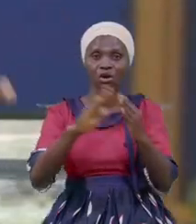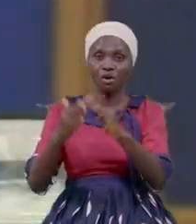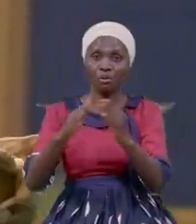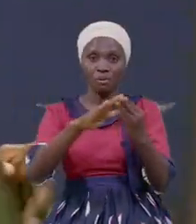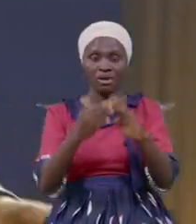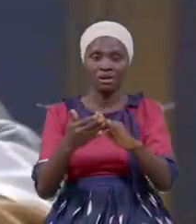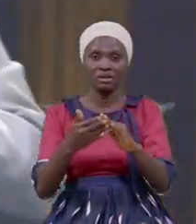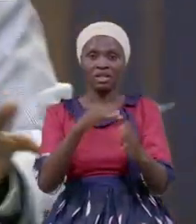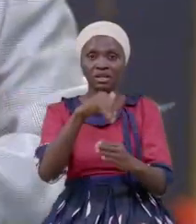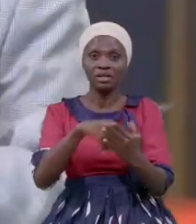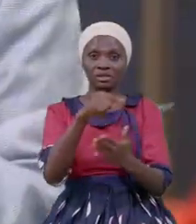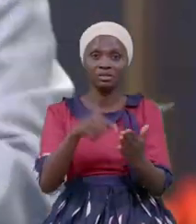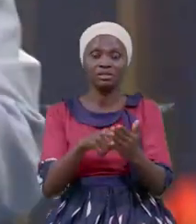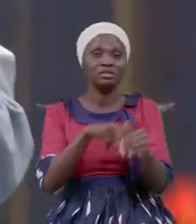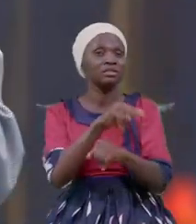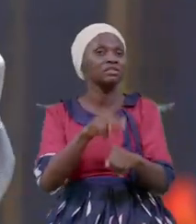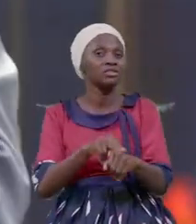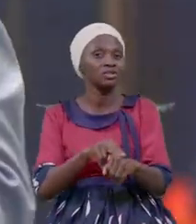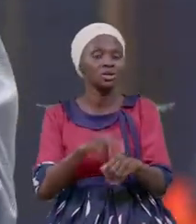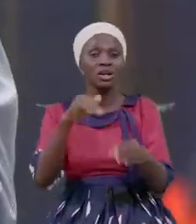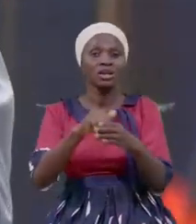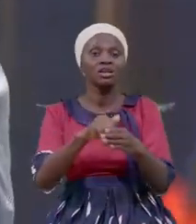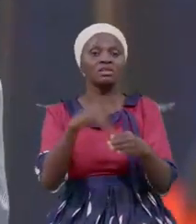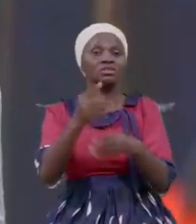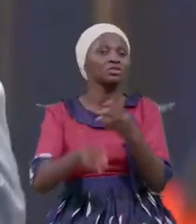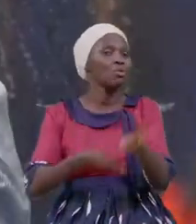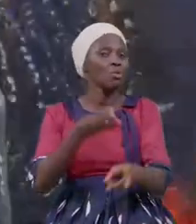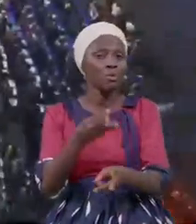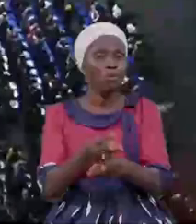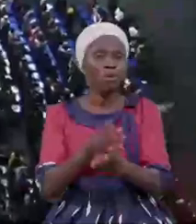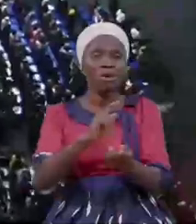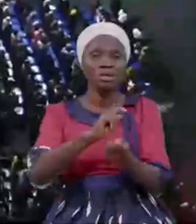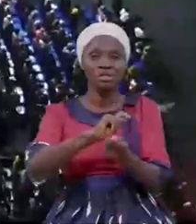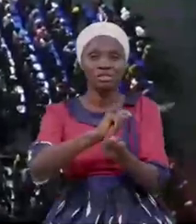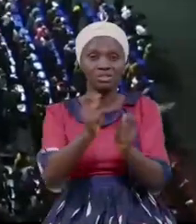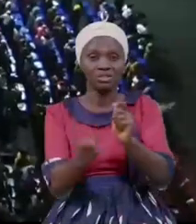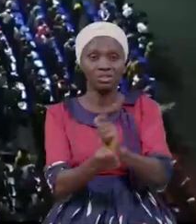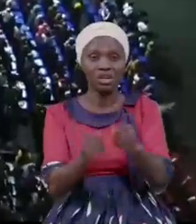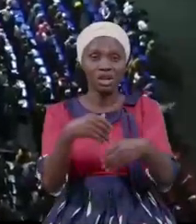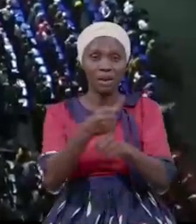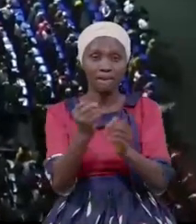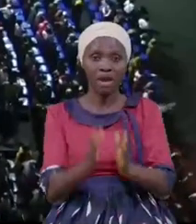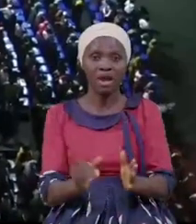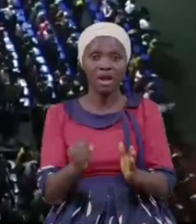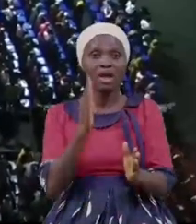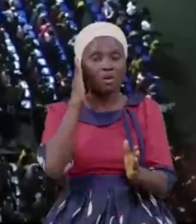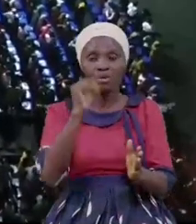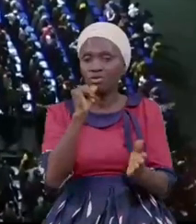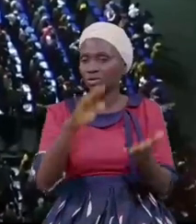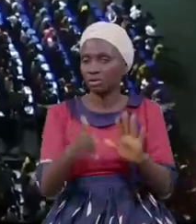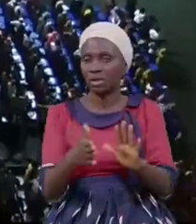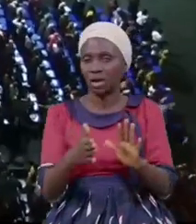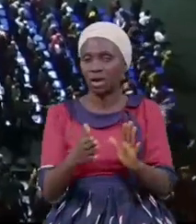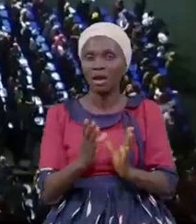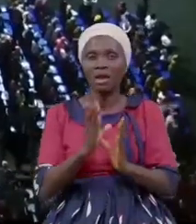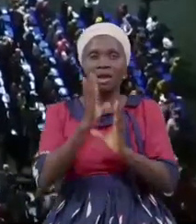dans cette nation dans le monde entier ce mouvement ne mourra pas que tout le monde